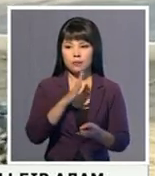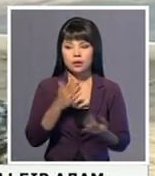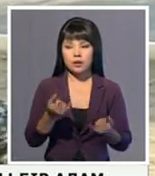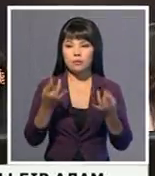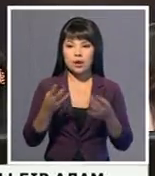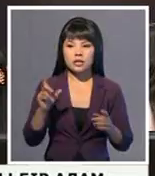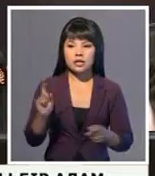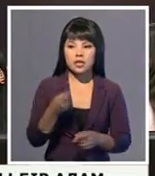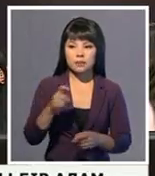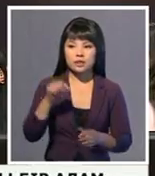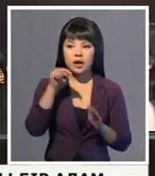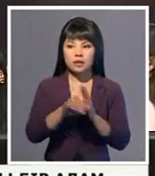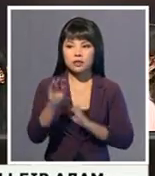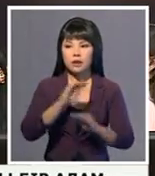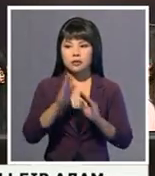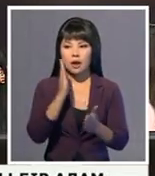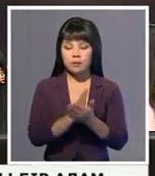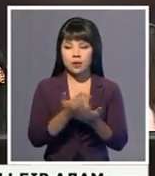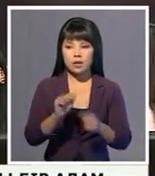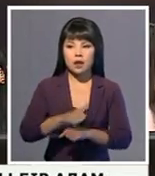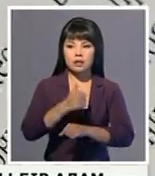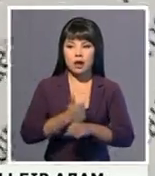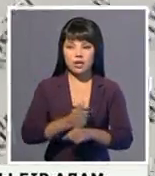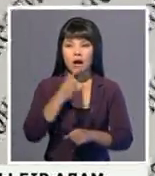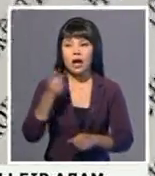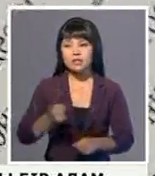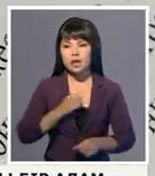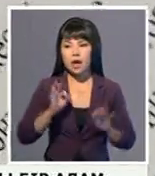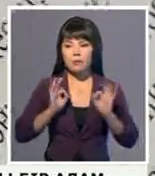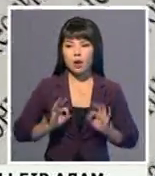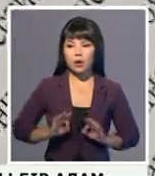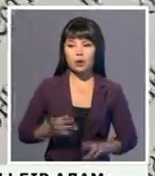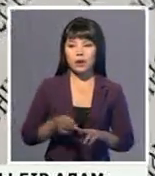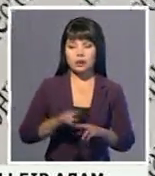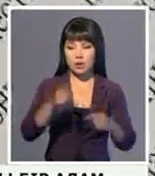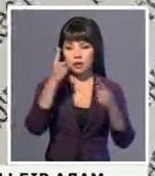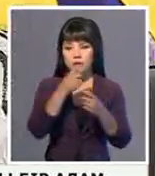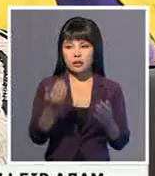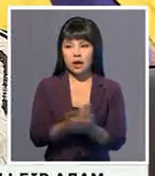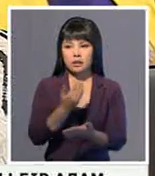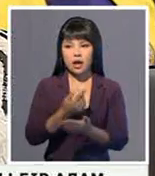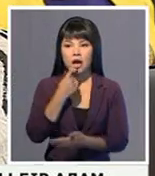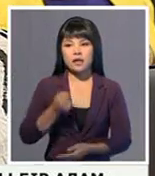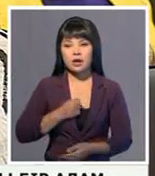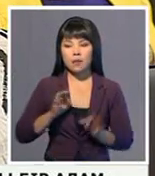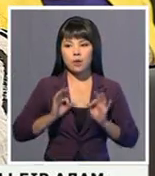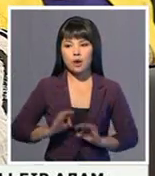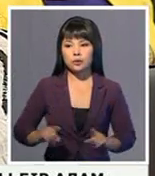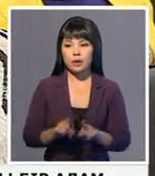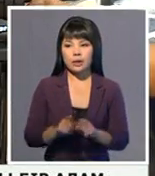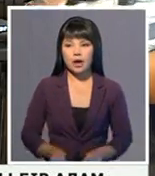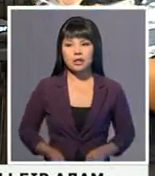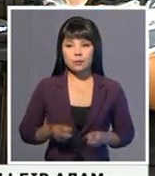күйген химический ажоғы. Бас әскери прокуратура бұл оқиға бойынша гвардейский гарнизоны әскери прокуратурасының қылмыстық